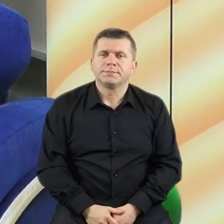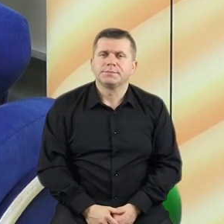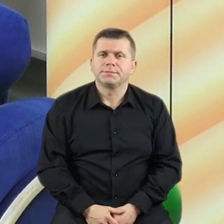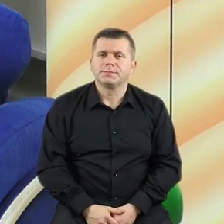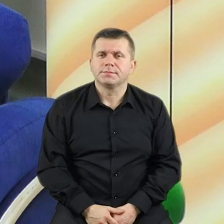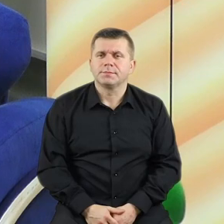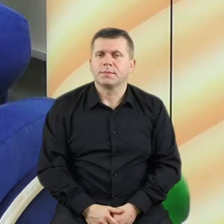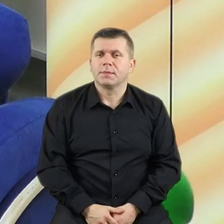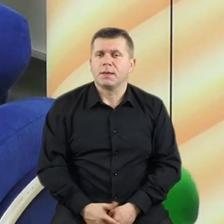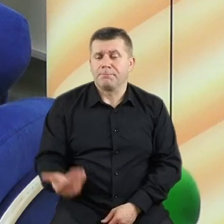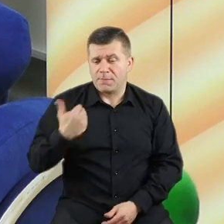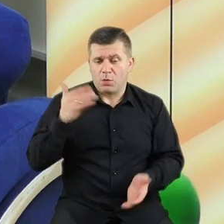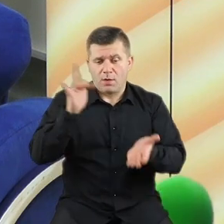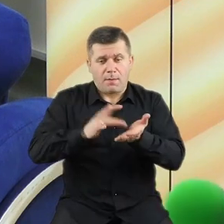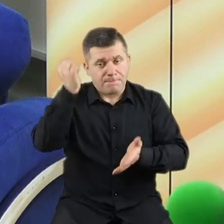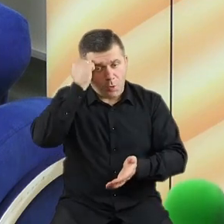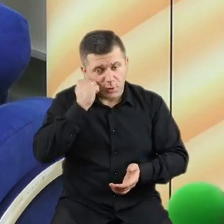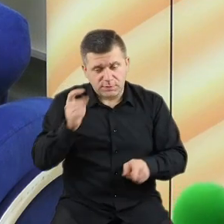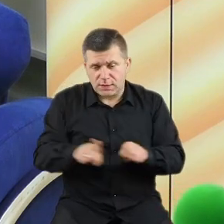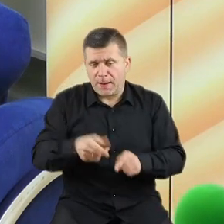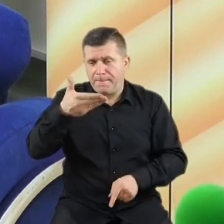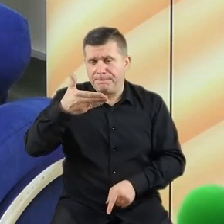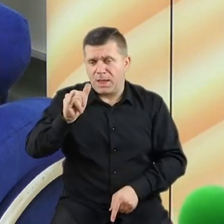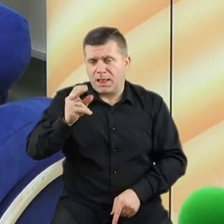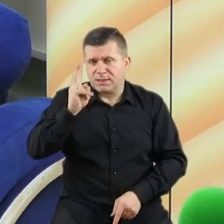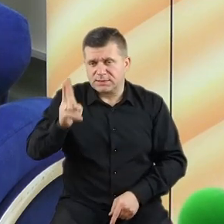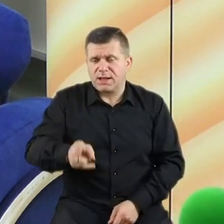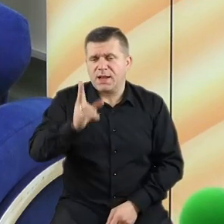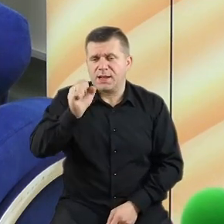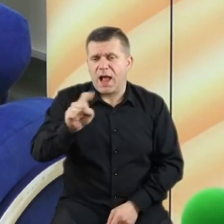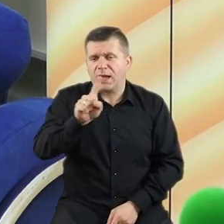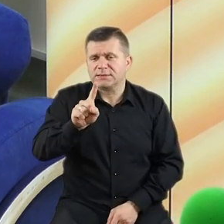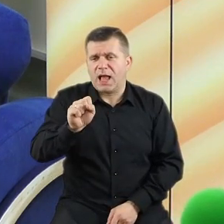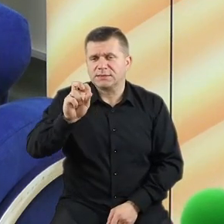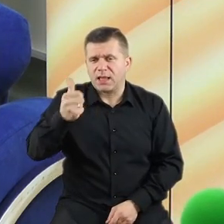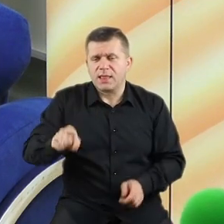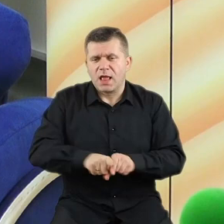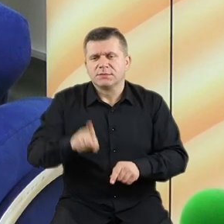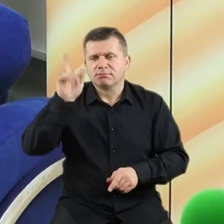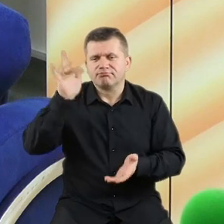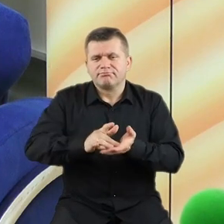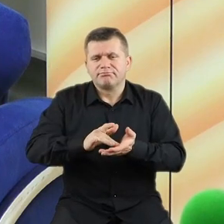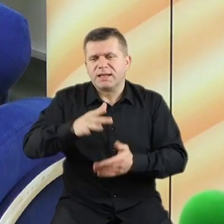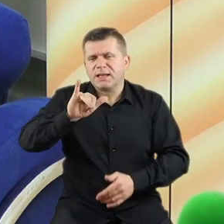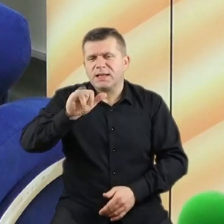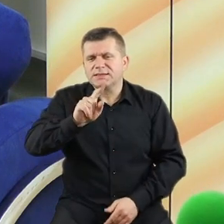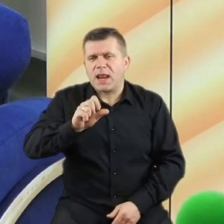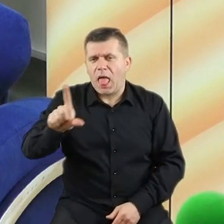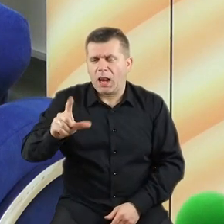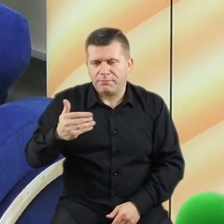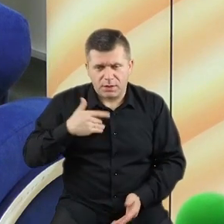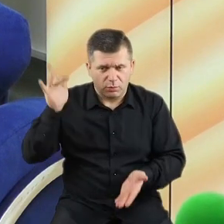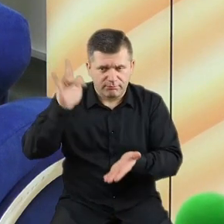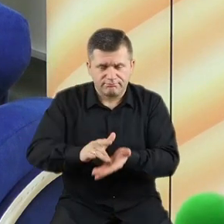Też no i byłam właśnie i w Moskwie, i w Mińsku, i w Kazachstanie, więc i w Izraelu w związku z tym reportażem. I on jednak